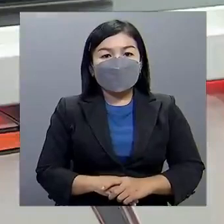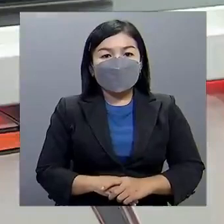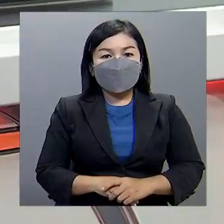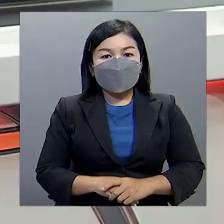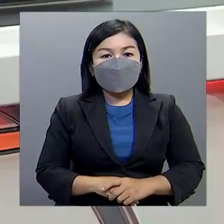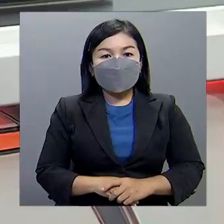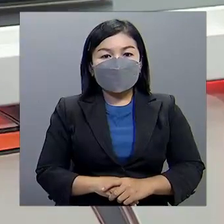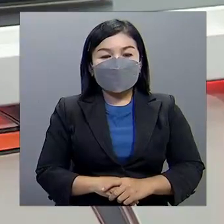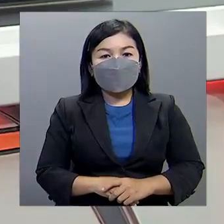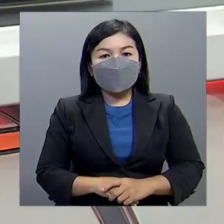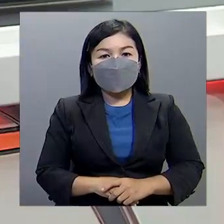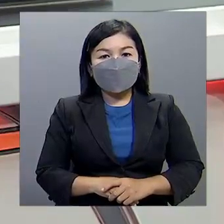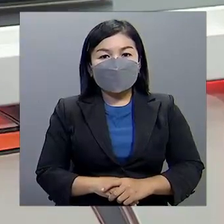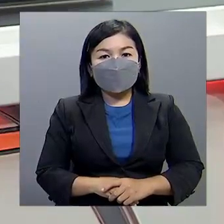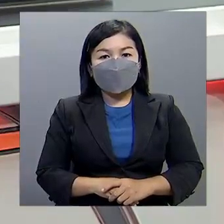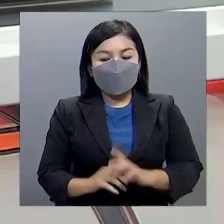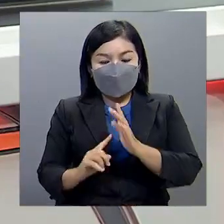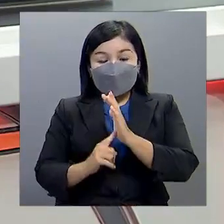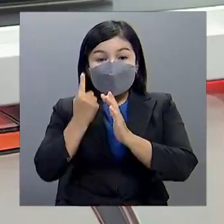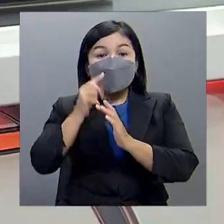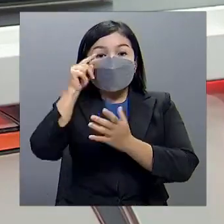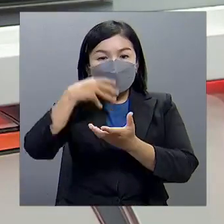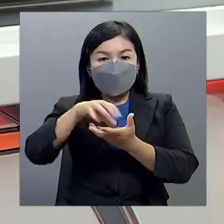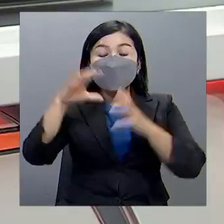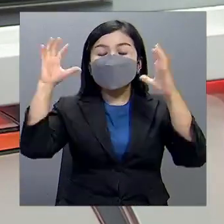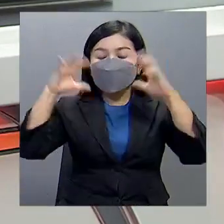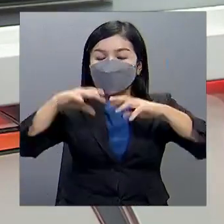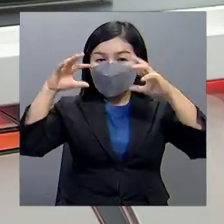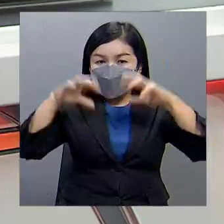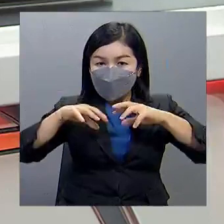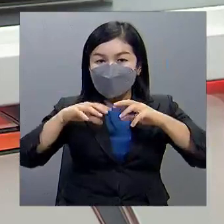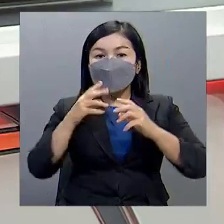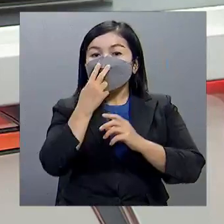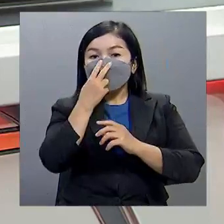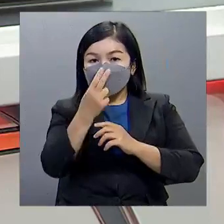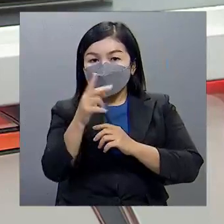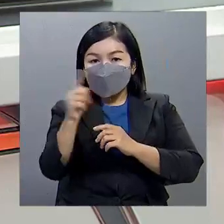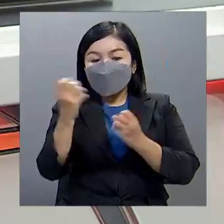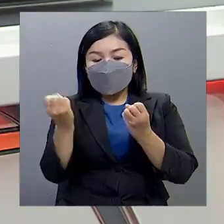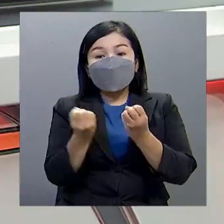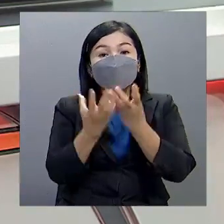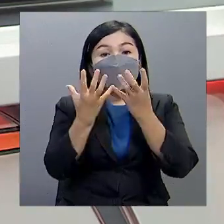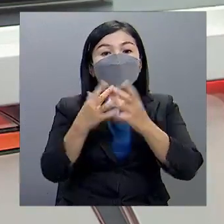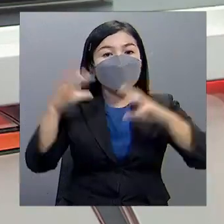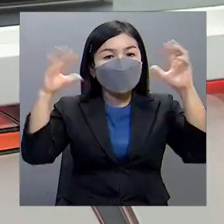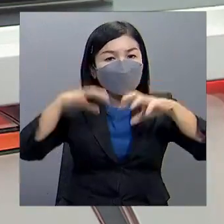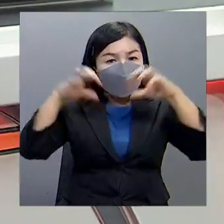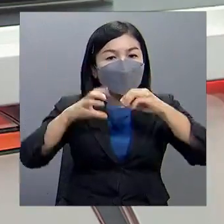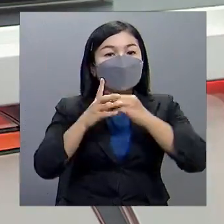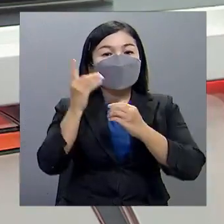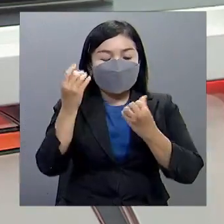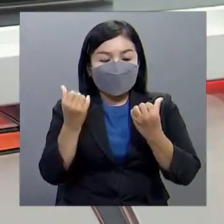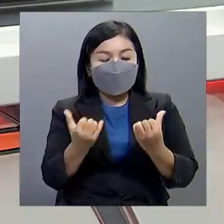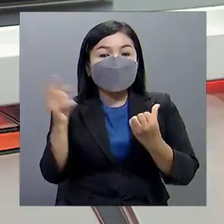เริ่มต้นวันนี้กันด้วยสภาพฟ้าฝนแล้วก็แนวโน้มการคาดการณ์ผลกระทบที่จะเกิดขึ้นในสัปดาห์นี้กับปริมาณ